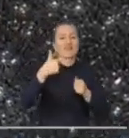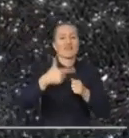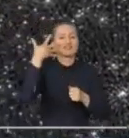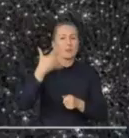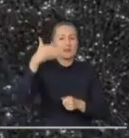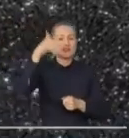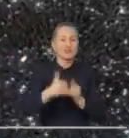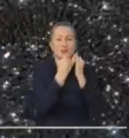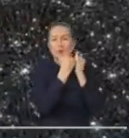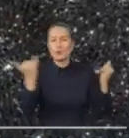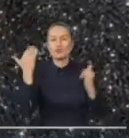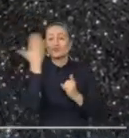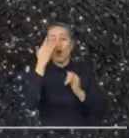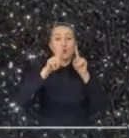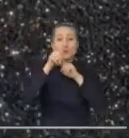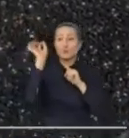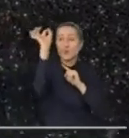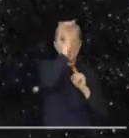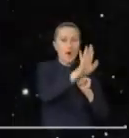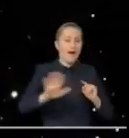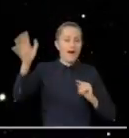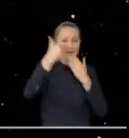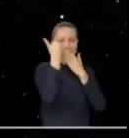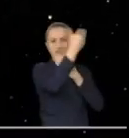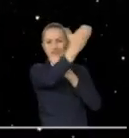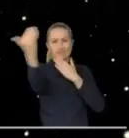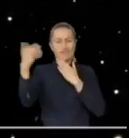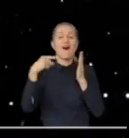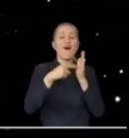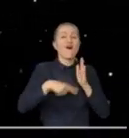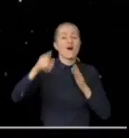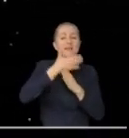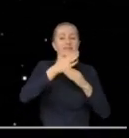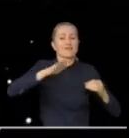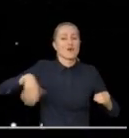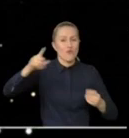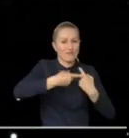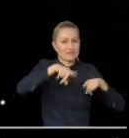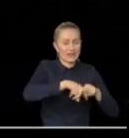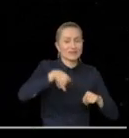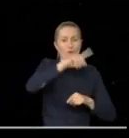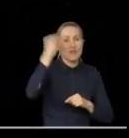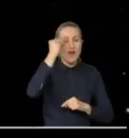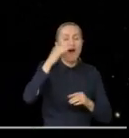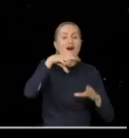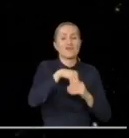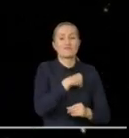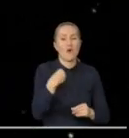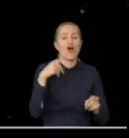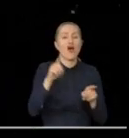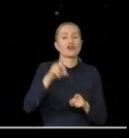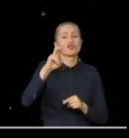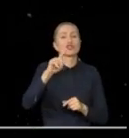aktywnych, supermasywnych czarnych dziur w odległych galaktykach. Temat zgłębia międzynarodowy zespół naukowców, wśród nich Polacy. Krzysztof Chyży z